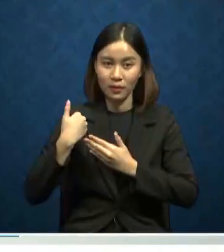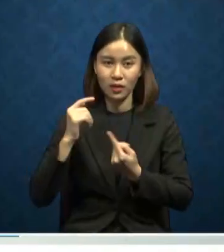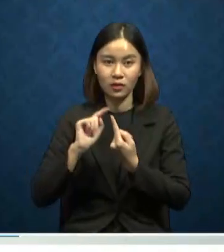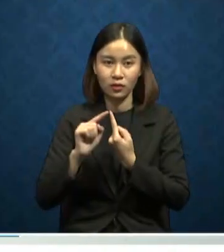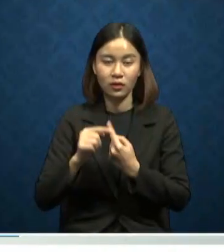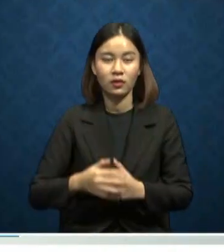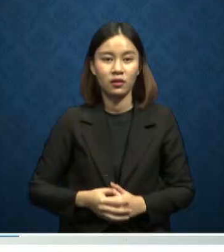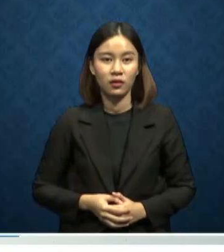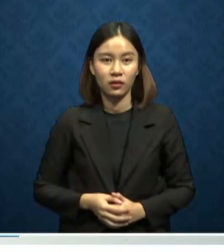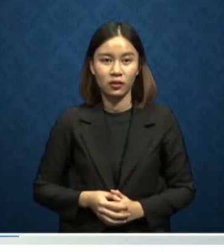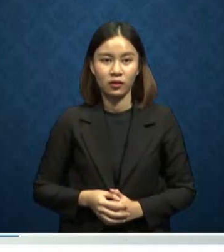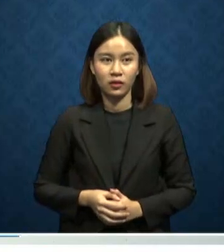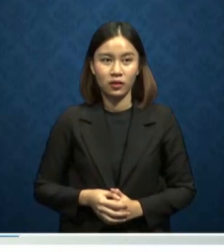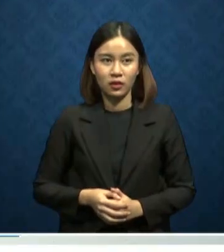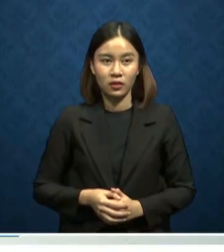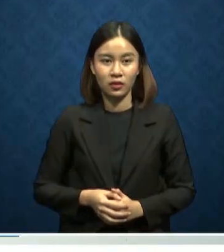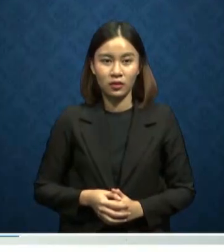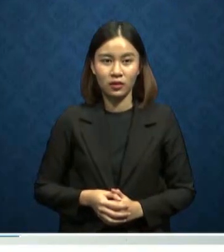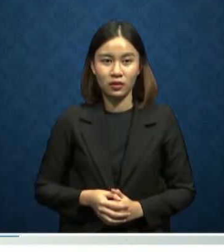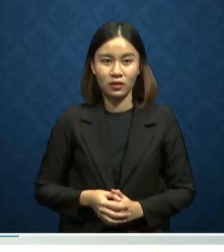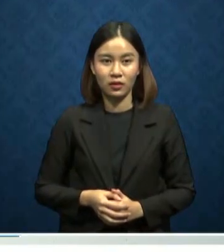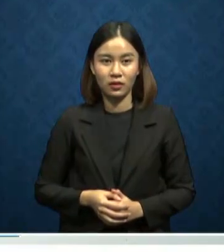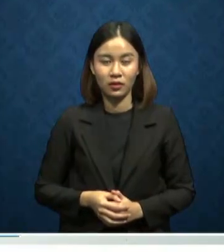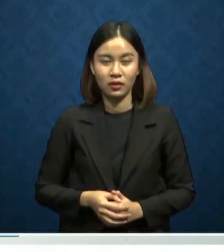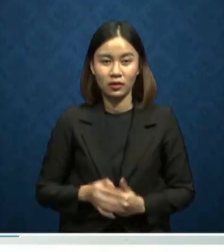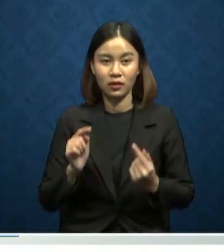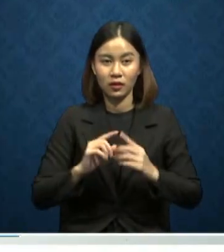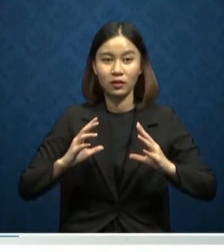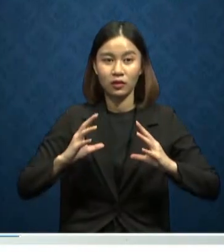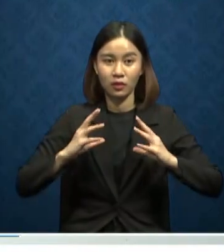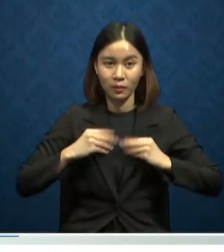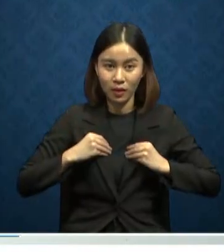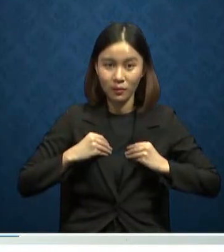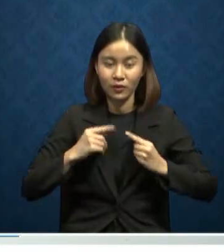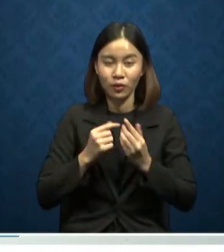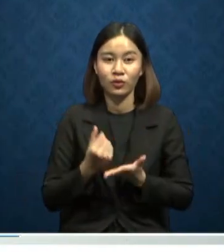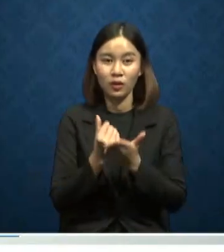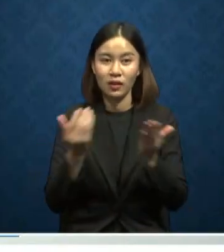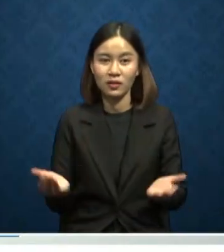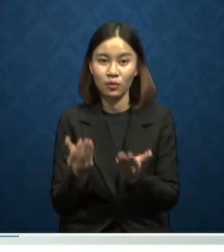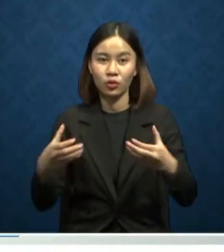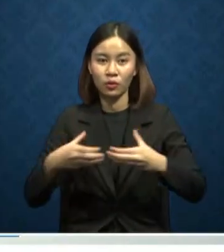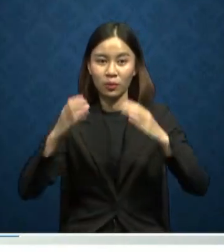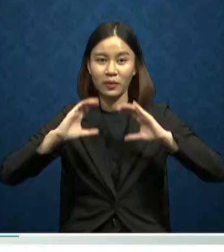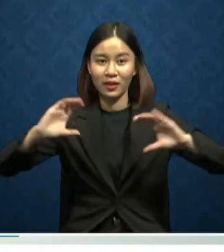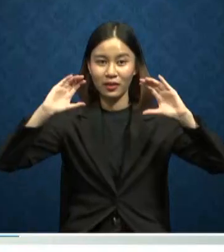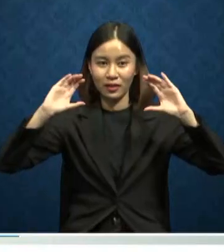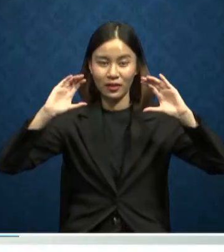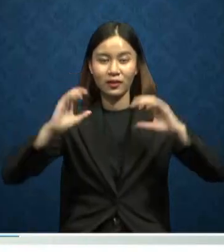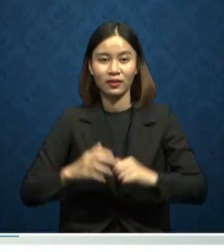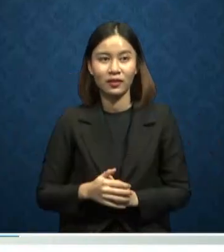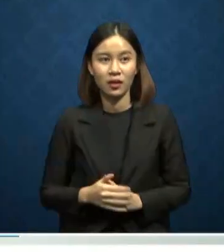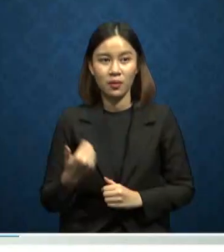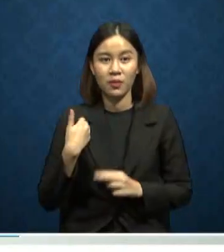ต้ความเห็นชอบหรือความการผลักดันของรัฐบาล